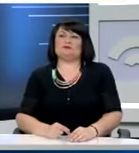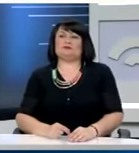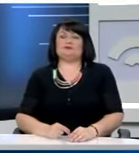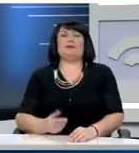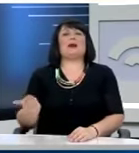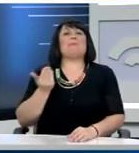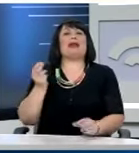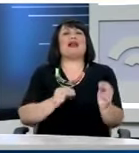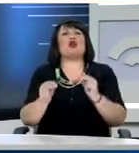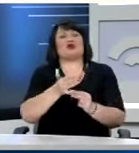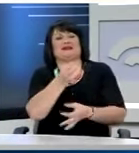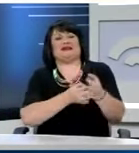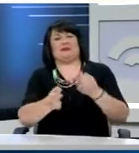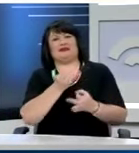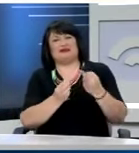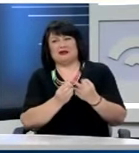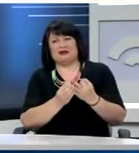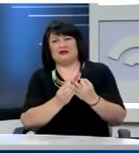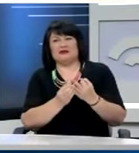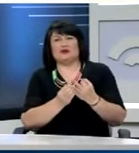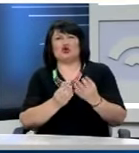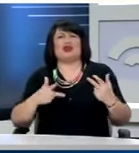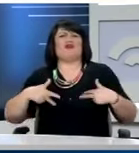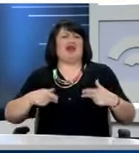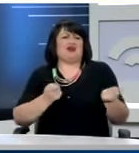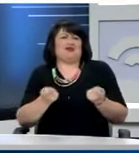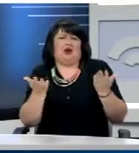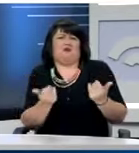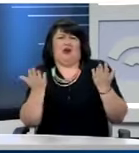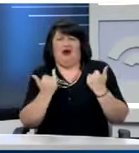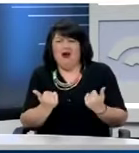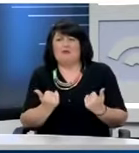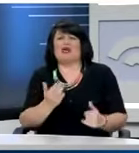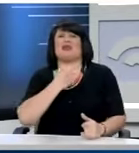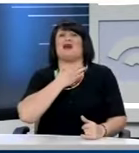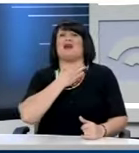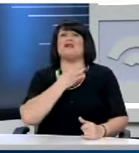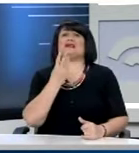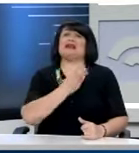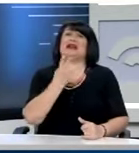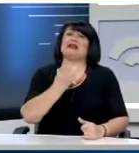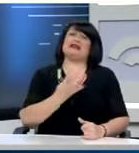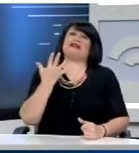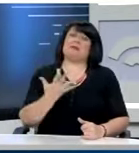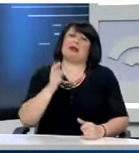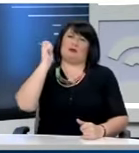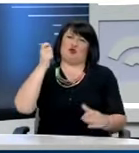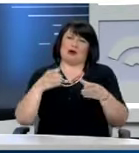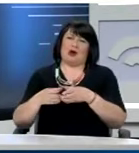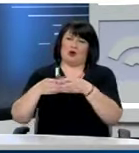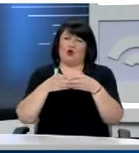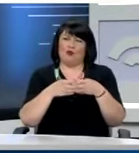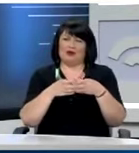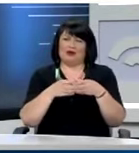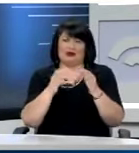λέγατε προεκλογικά για σενάρια ακυβερνησίας, διότι θα χρειαζόντουσαν 3 και 4 και 5 κόμματα. Το